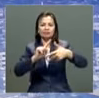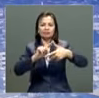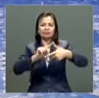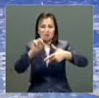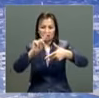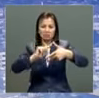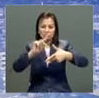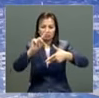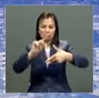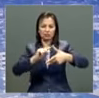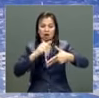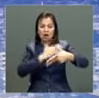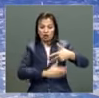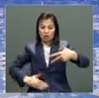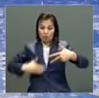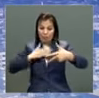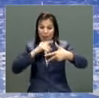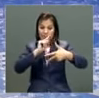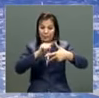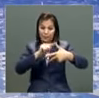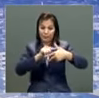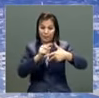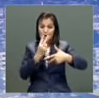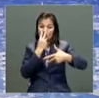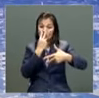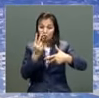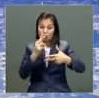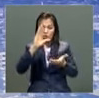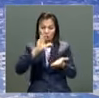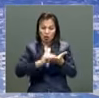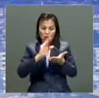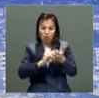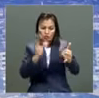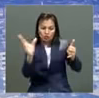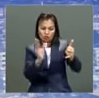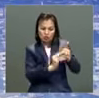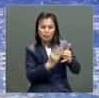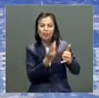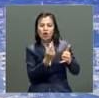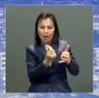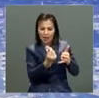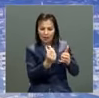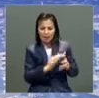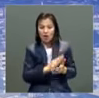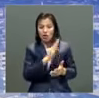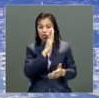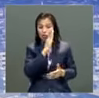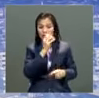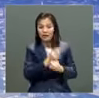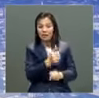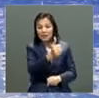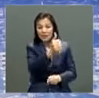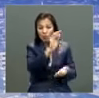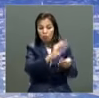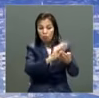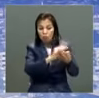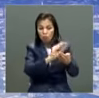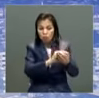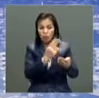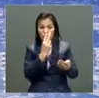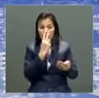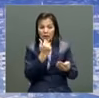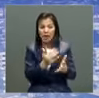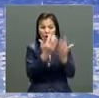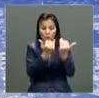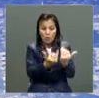เพราะฉะนั้นเรื่องของสุขภาพมาก่อนก็ขึ้นอยู่กับตัวเลขของการเจ็บไข้ได้ป่วยทั้งหลายนี่แหละครับถ้าพวกเราทำกันดีไว้ผนึกกำลังกันไว้แล้วก็เห็นผล